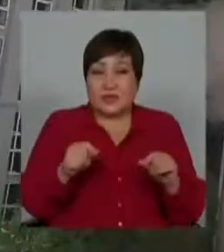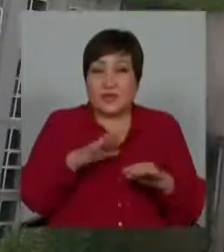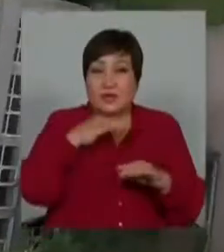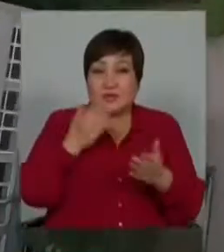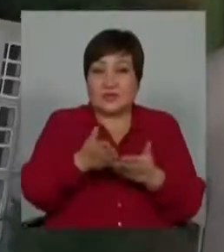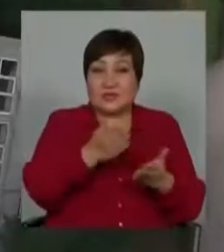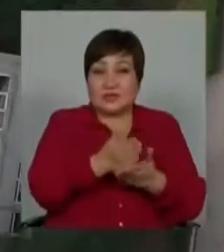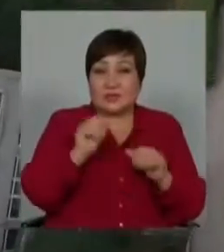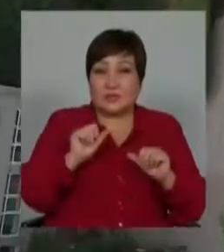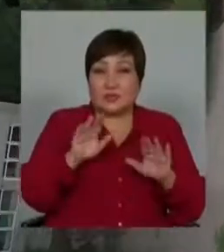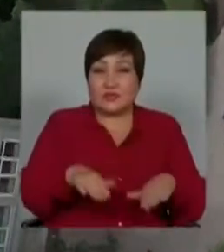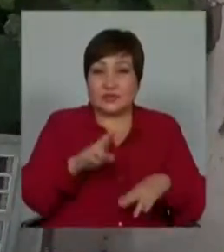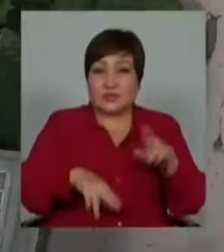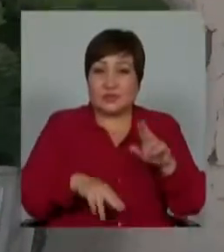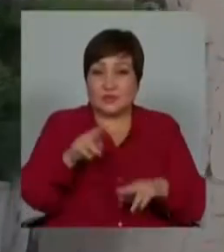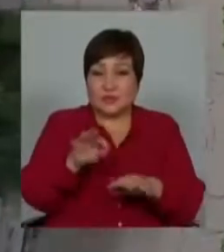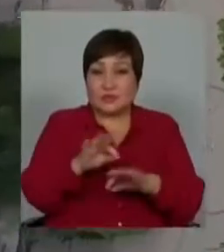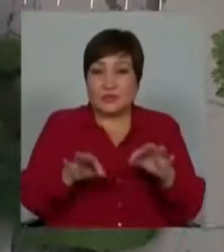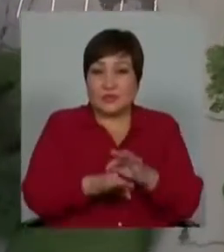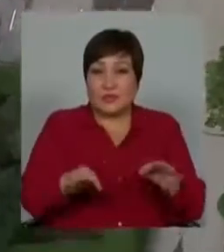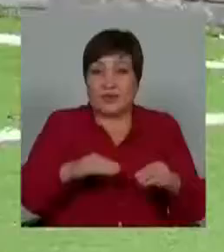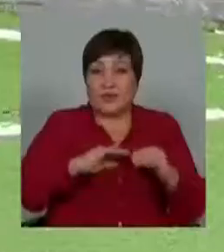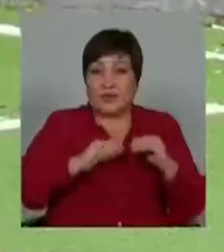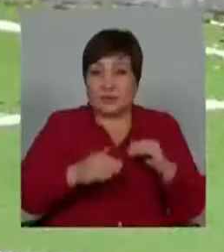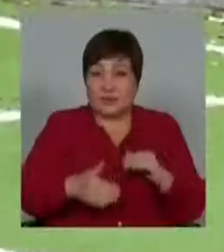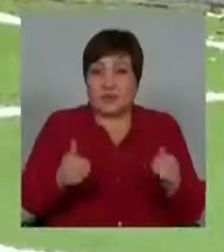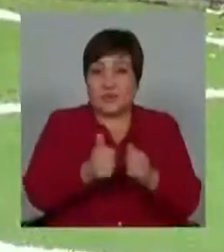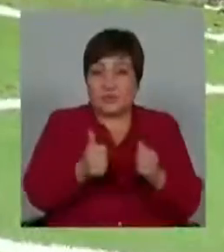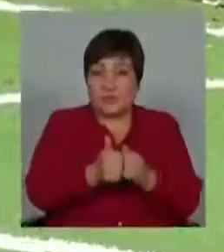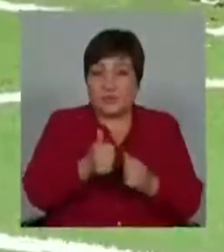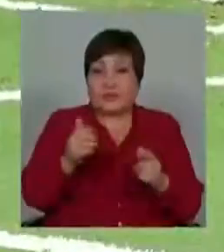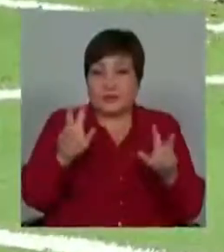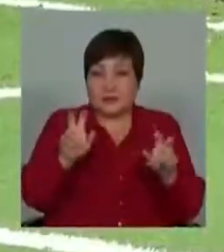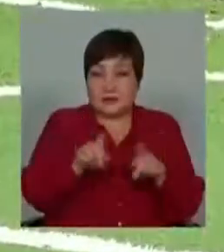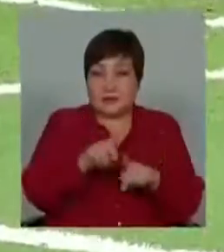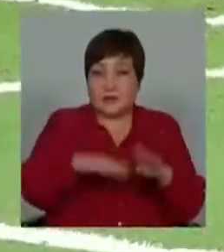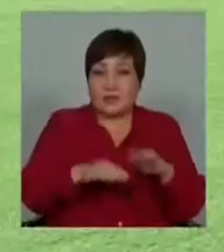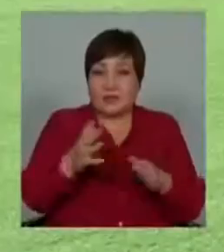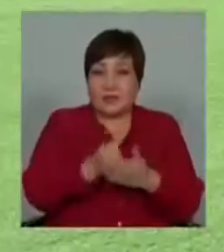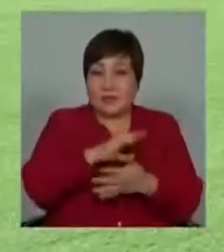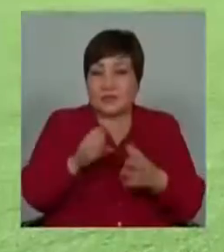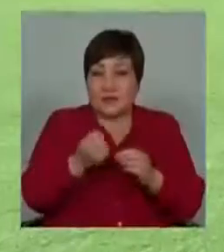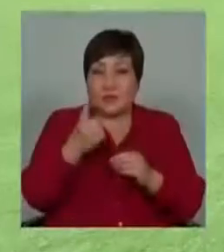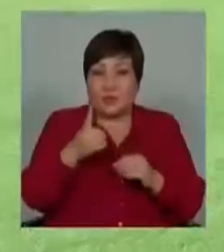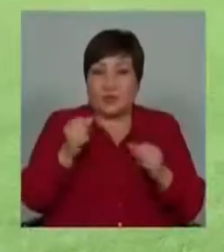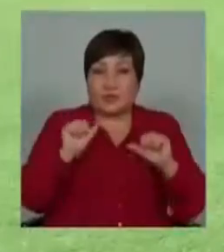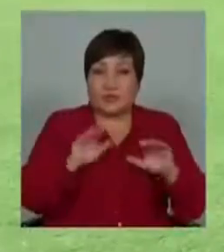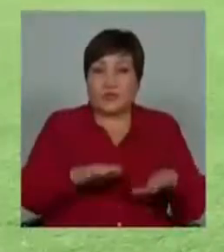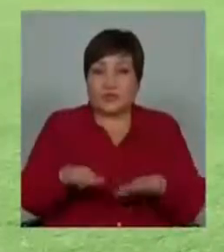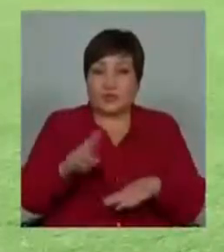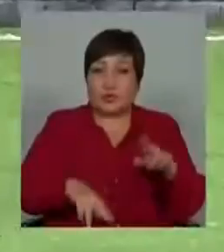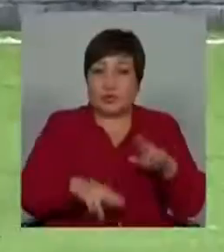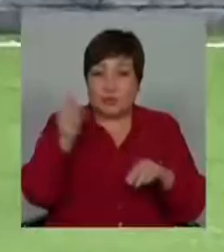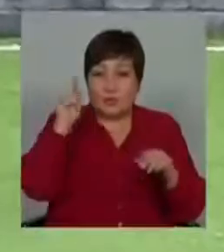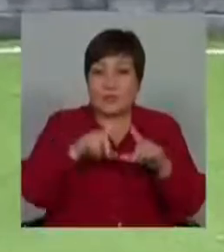Жоба мемлекеттік жеке меншік әріптестік аясында қолға алынған. Жалпы қала бойынша барлығы 11 спорт кешені бой көтеріп, мектептер